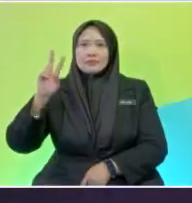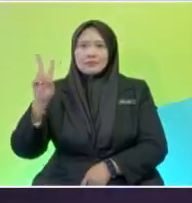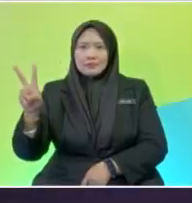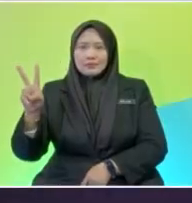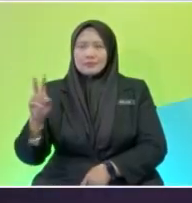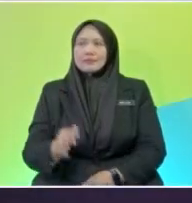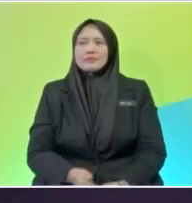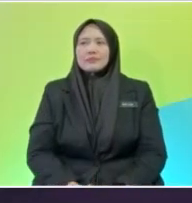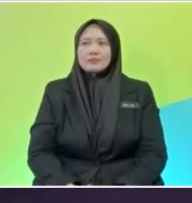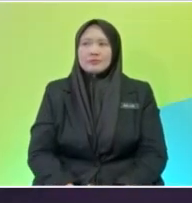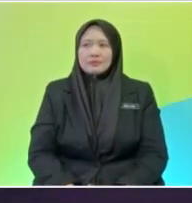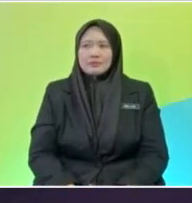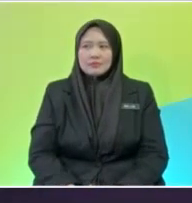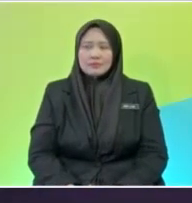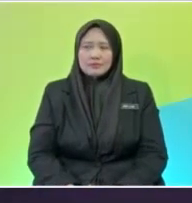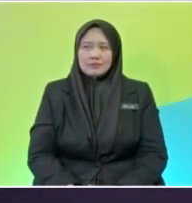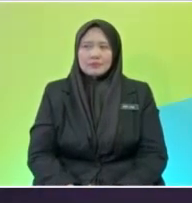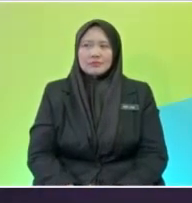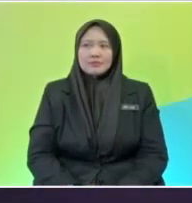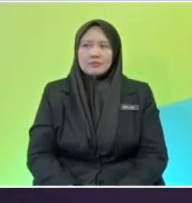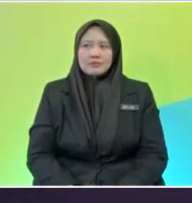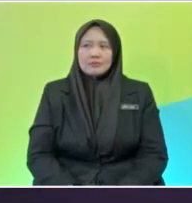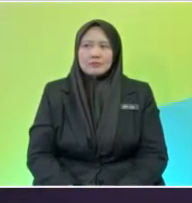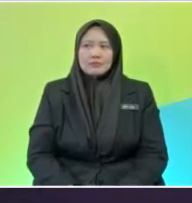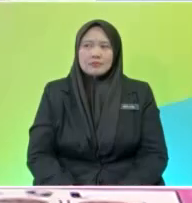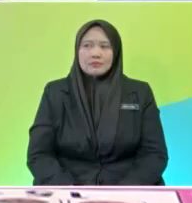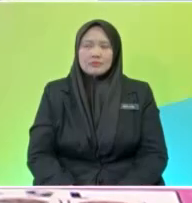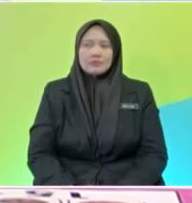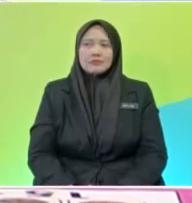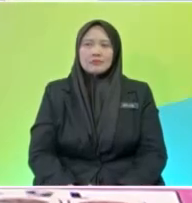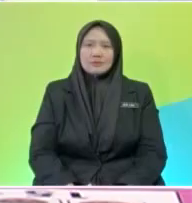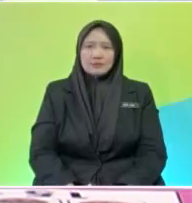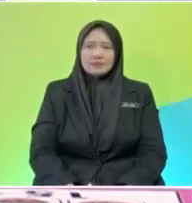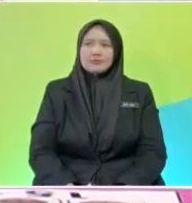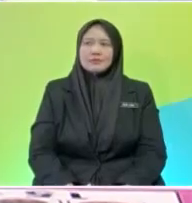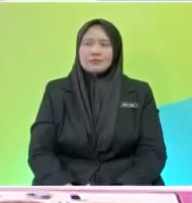jawabannya 6 bagi 32 Oke